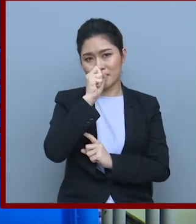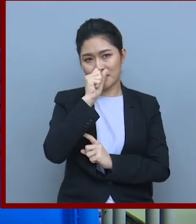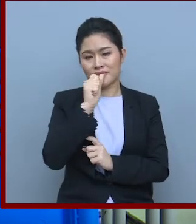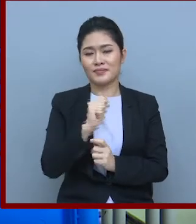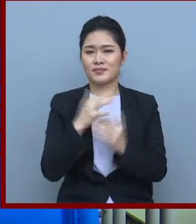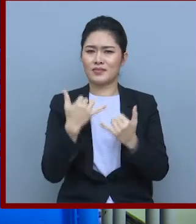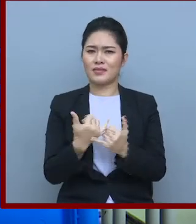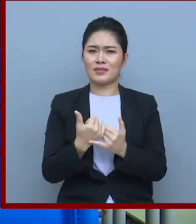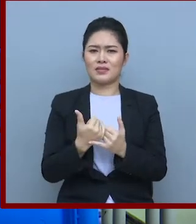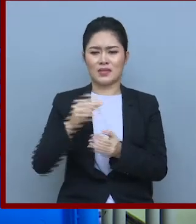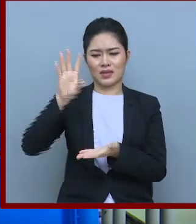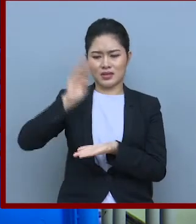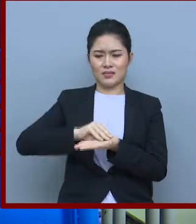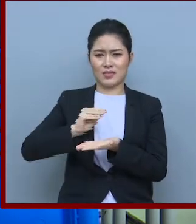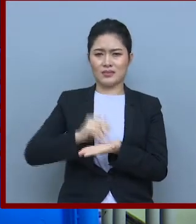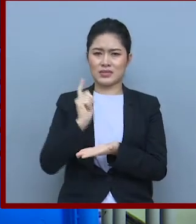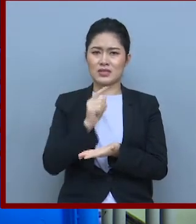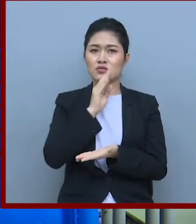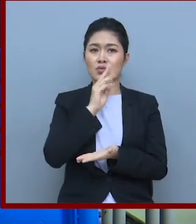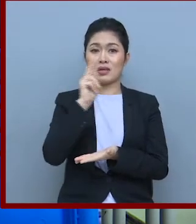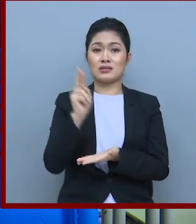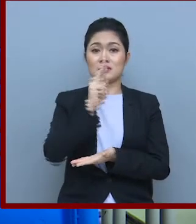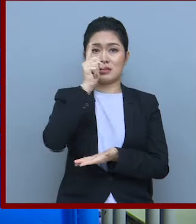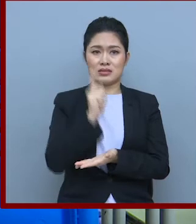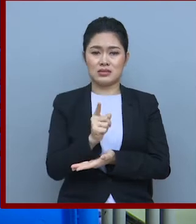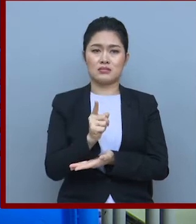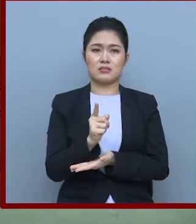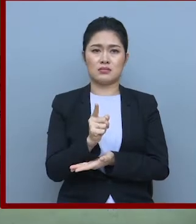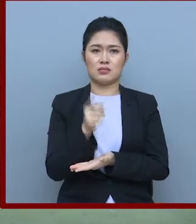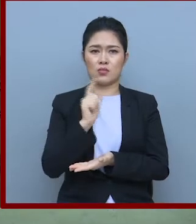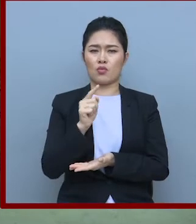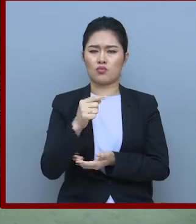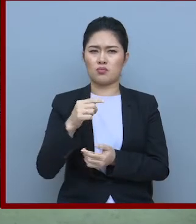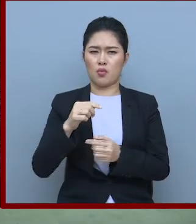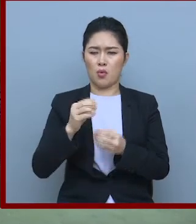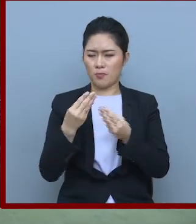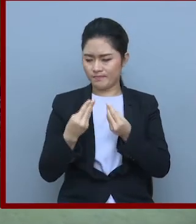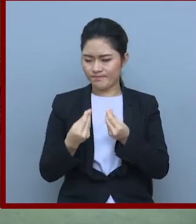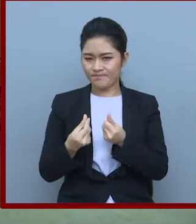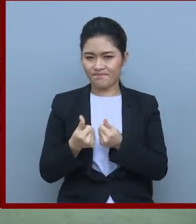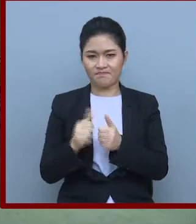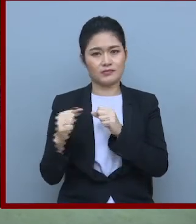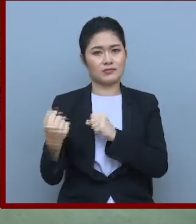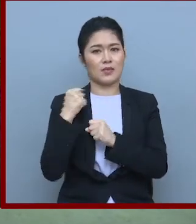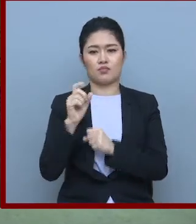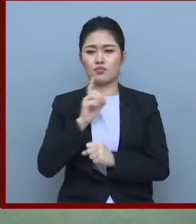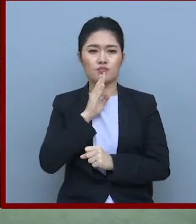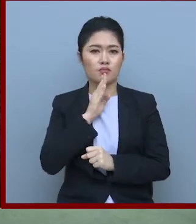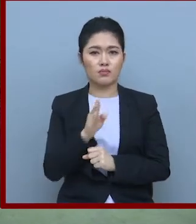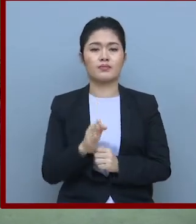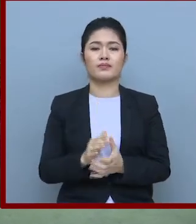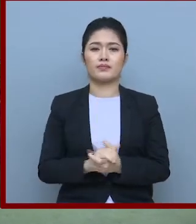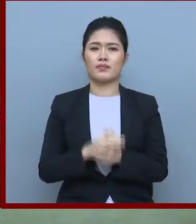ะครับในการทดลองว่ามีการส่งค่ามาไหมแต่ถ้าเราไปใช้จริงๆเนี่ยต้องเป็นเซ็นเซอร์ที่มีความละเอียดกว่านี้แล้วก็แม่นยำกว่านี้นะ